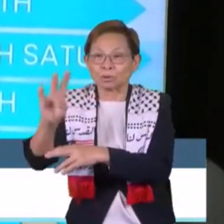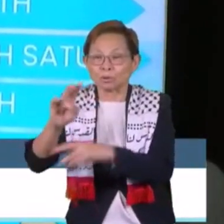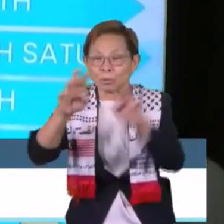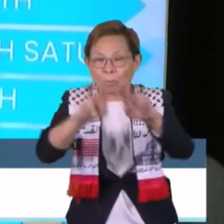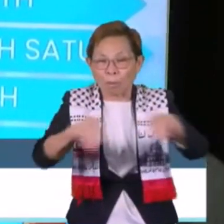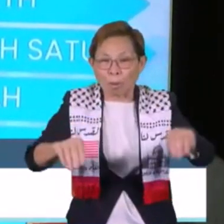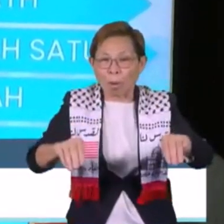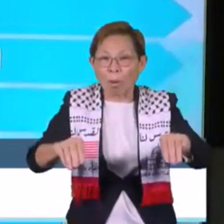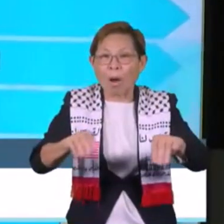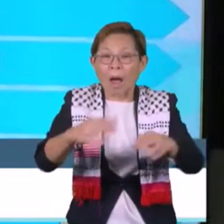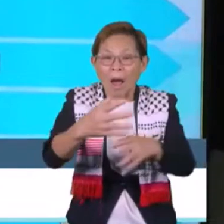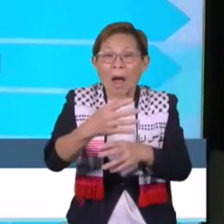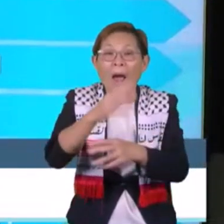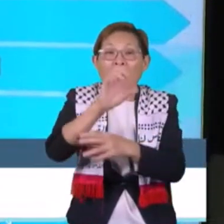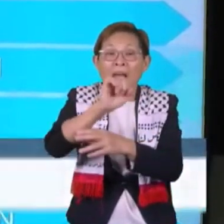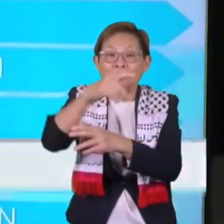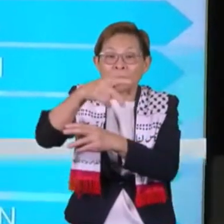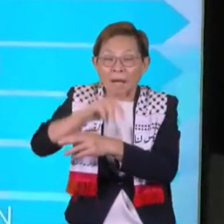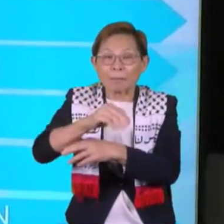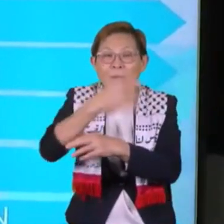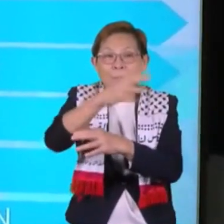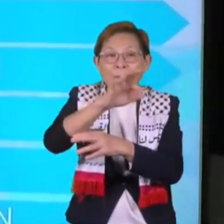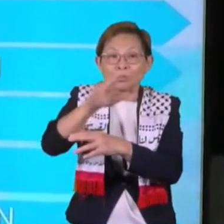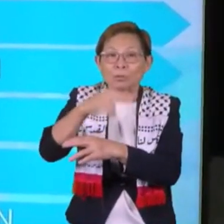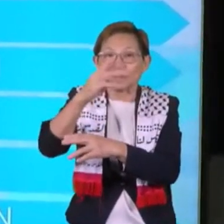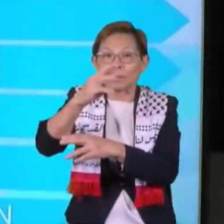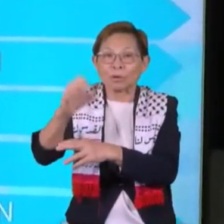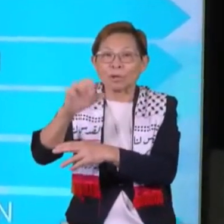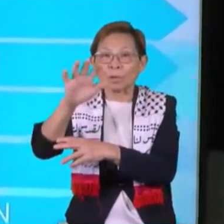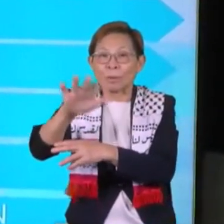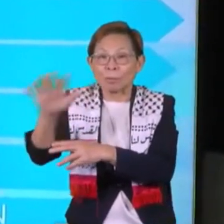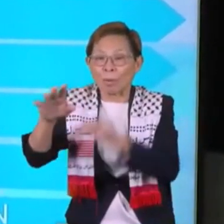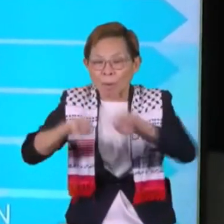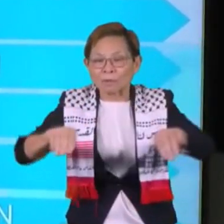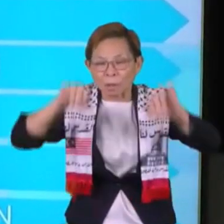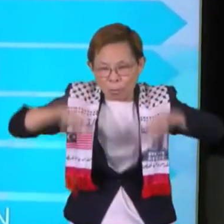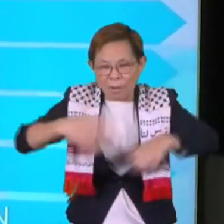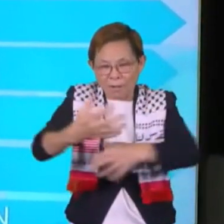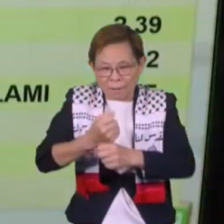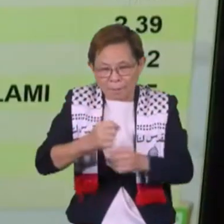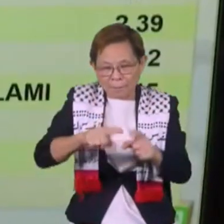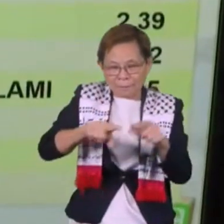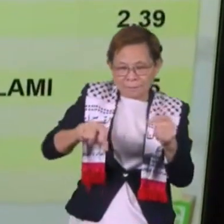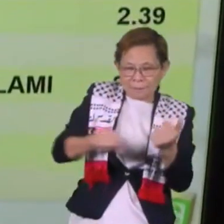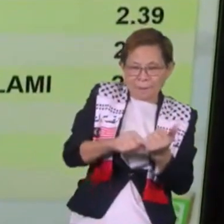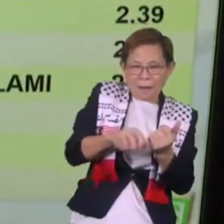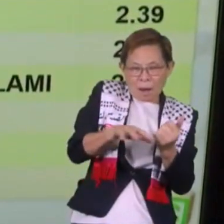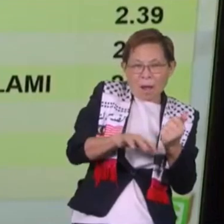17,237 calon yang menduduki peperiksaan, 15,655